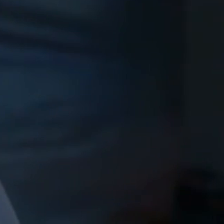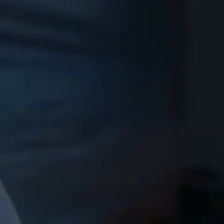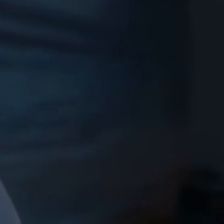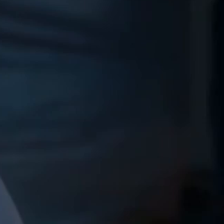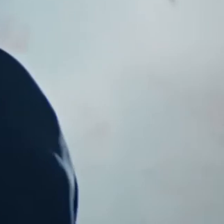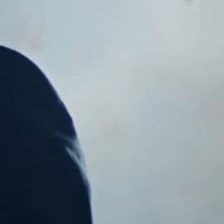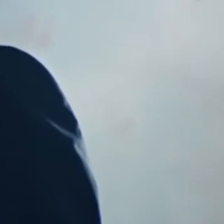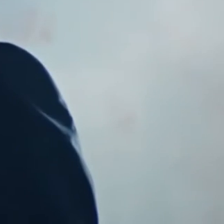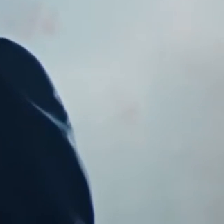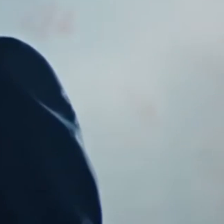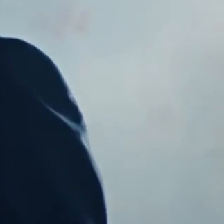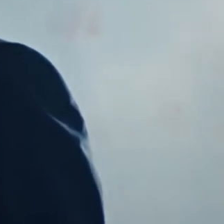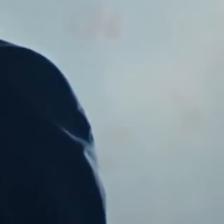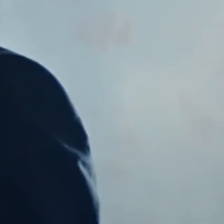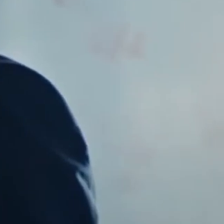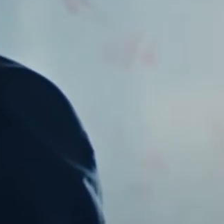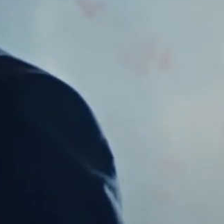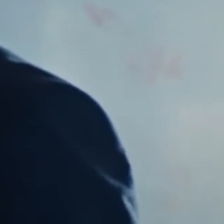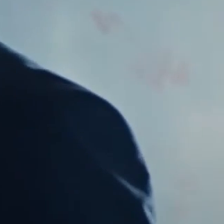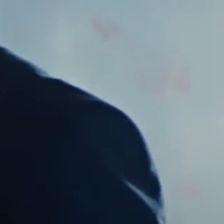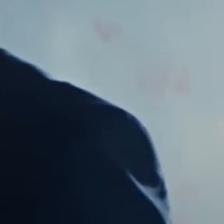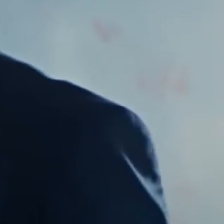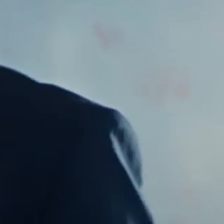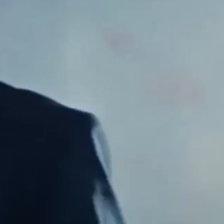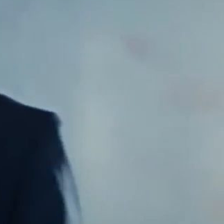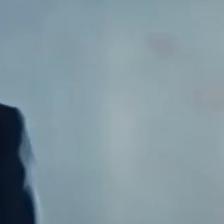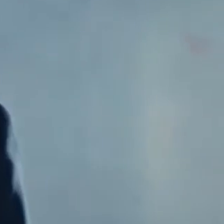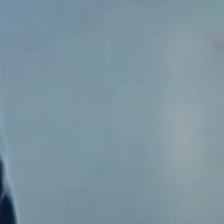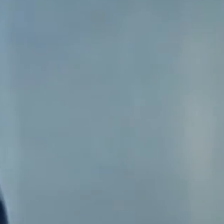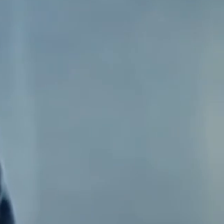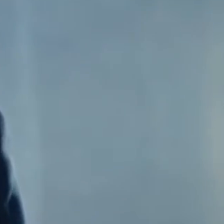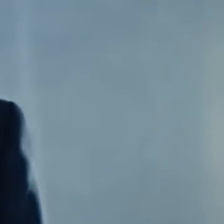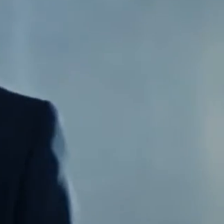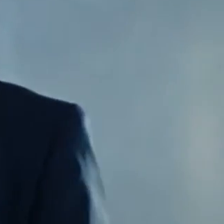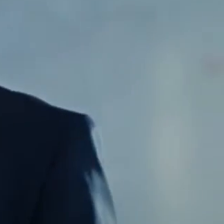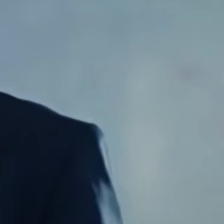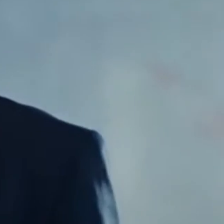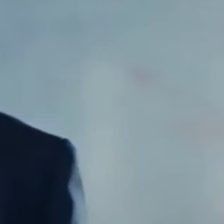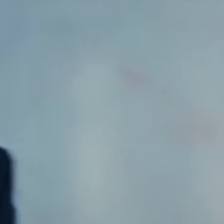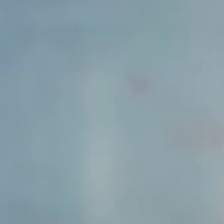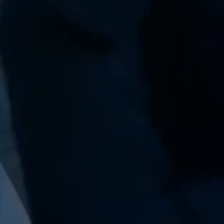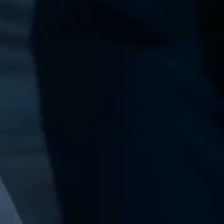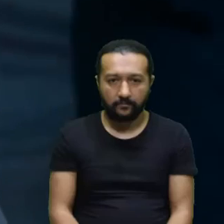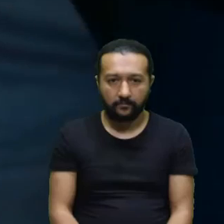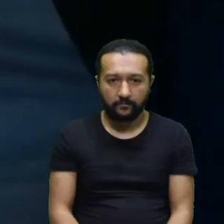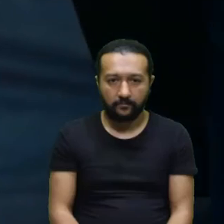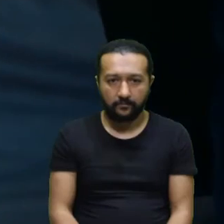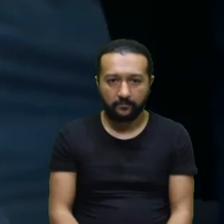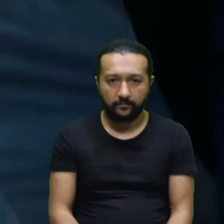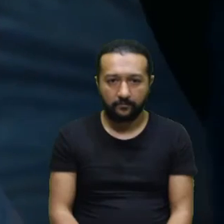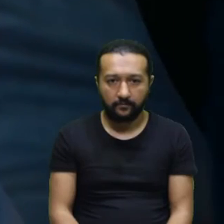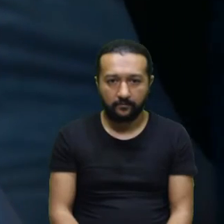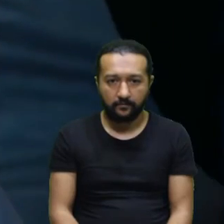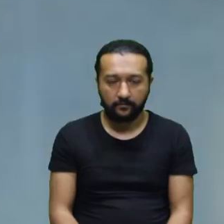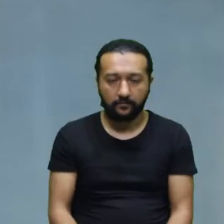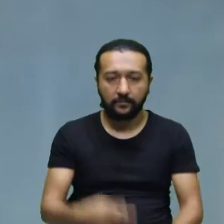daraltılmış. Yan cephede çerçeveleri takılmamış, karanlığa bakan pencere boşlukları. Polat yaklaşıp saçlarına yapışarak başını